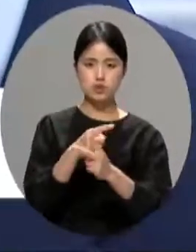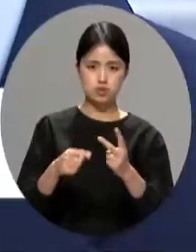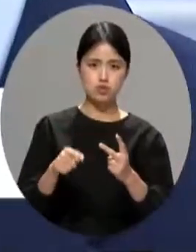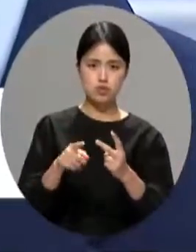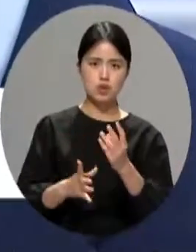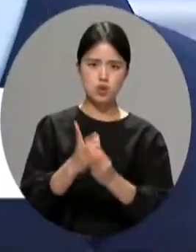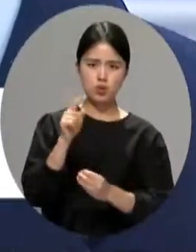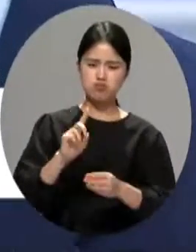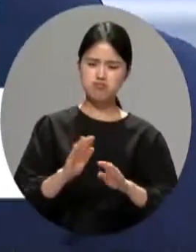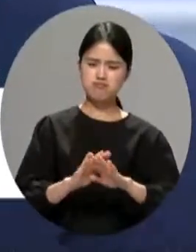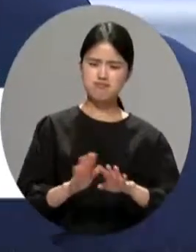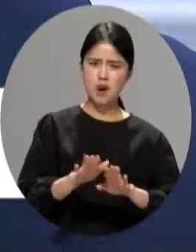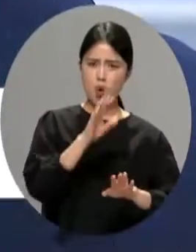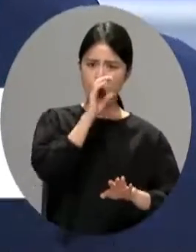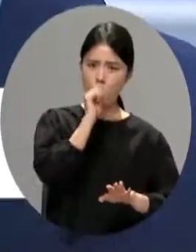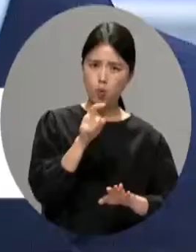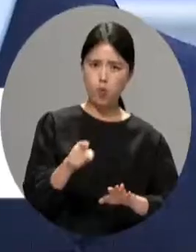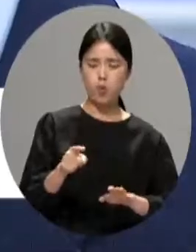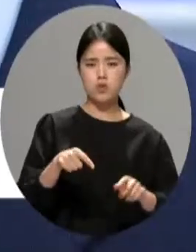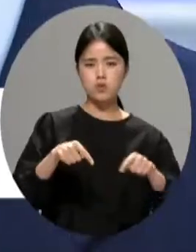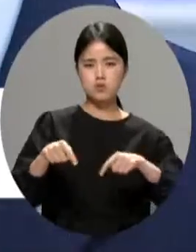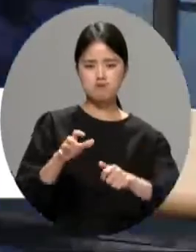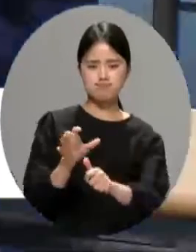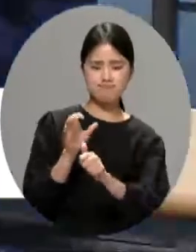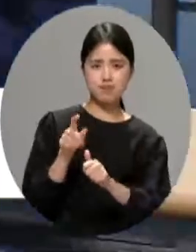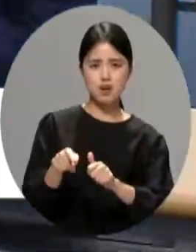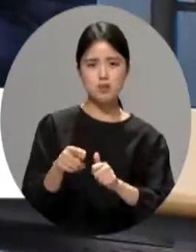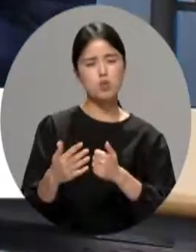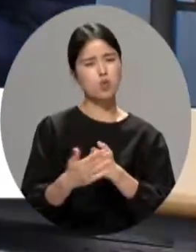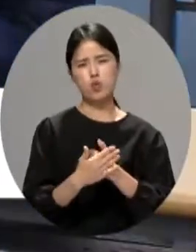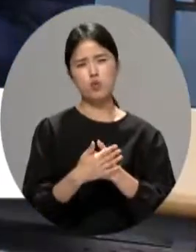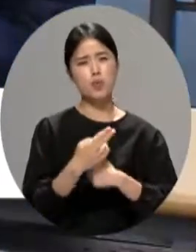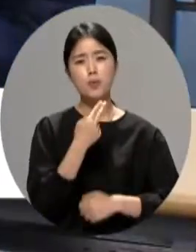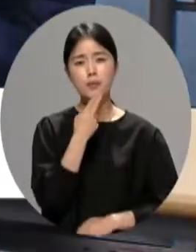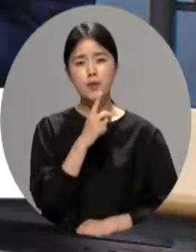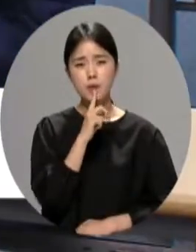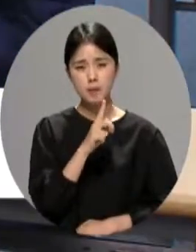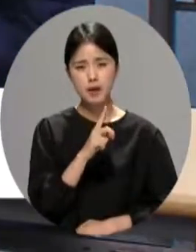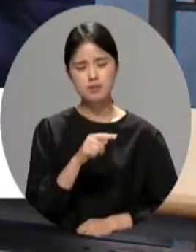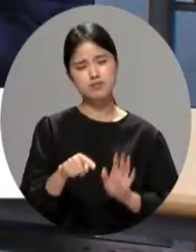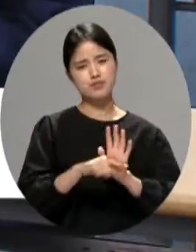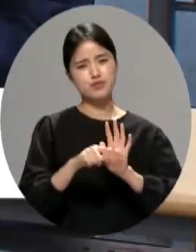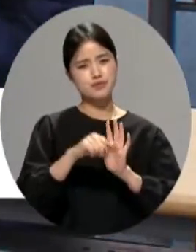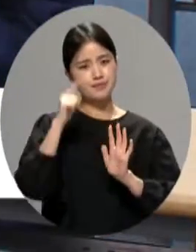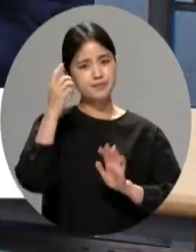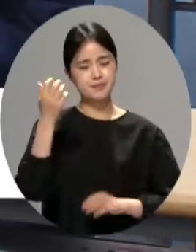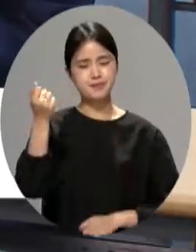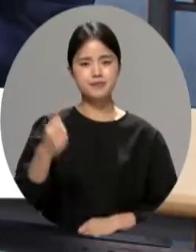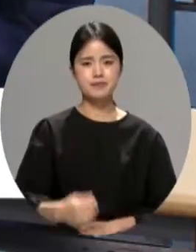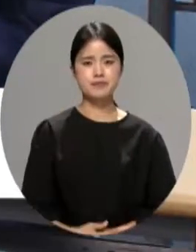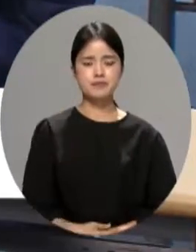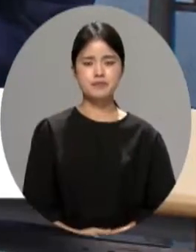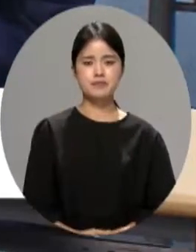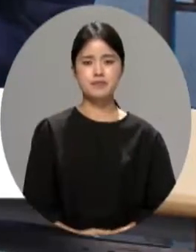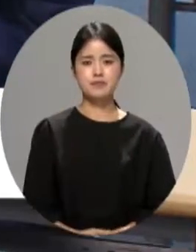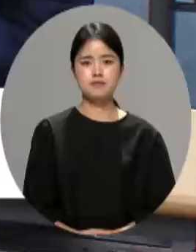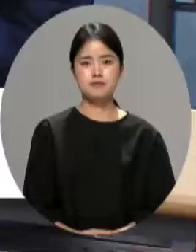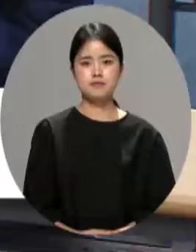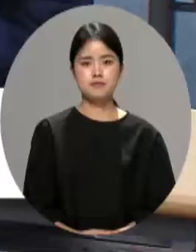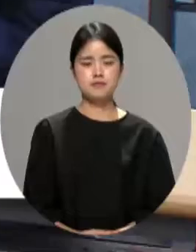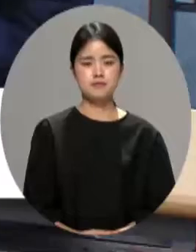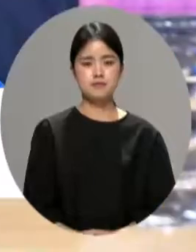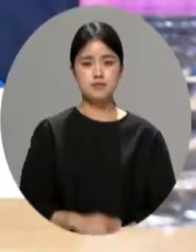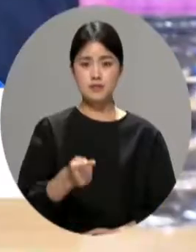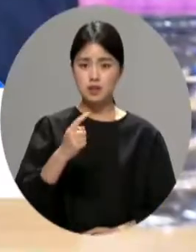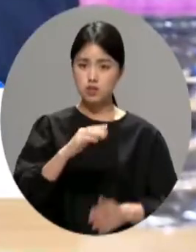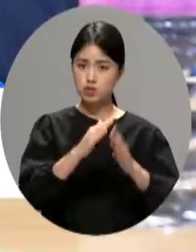통합이 무슨 해결책인 양 정치적으로 접근하면 도움이 되지 않는다며 다소 부정적인 시각을 나타냈습니다.